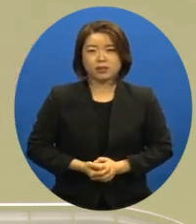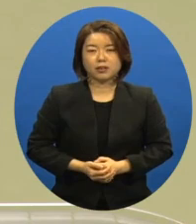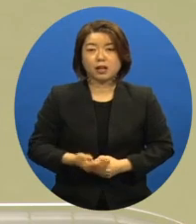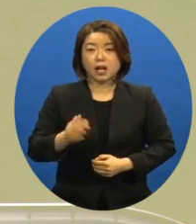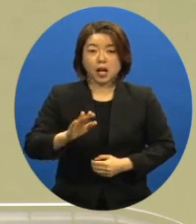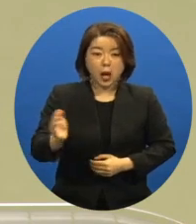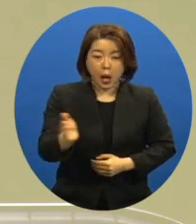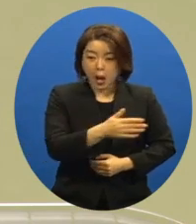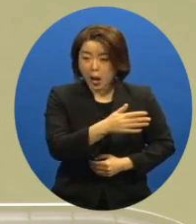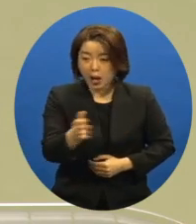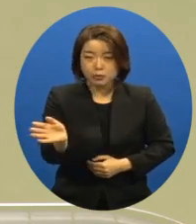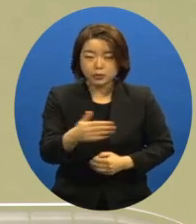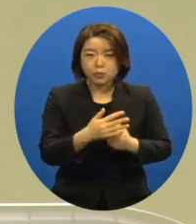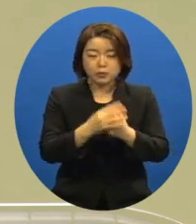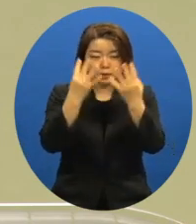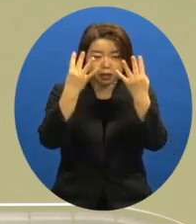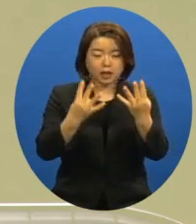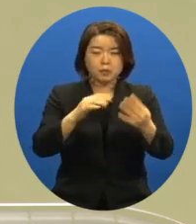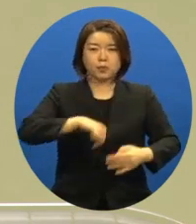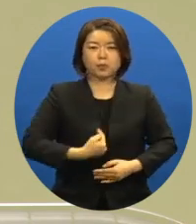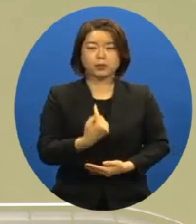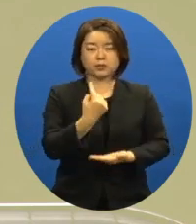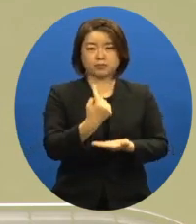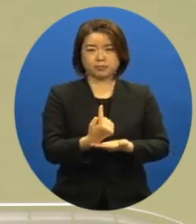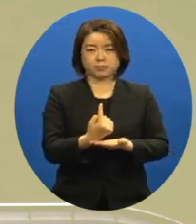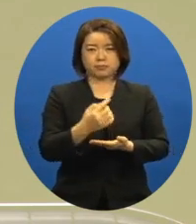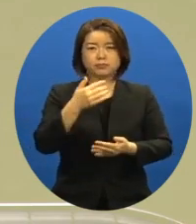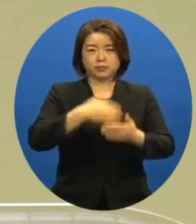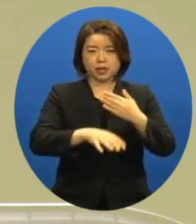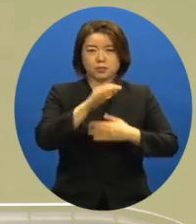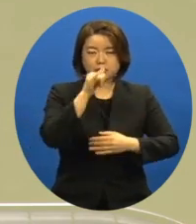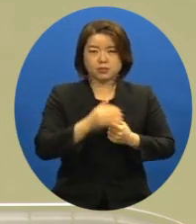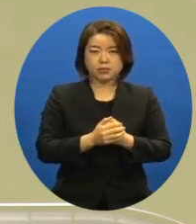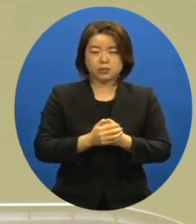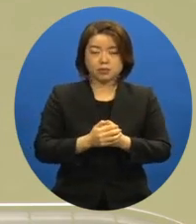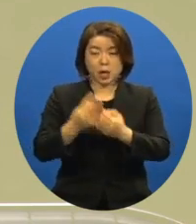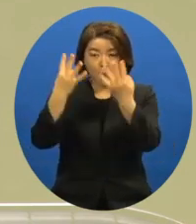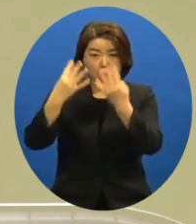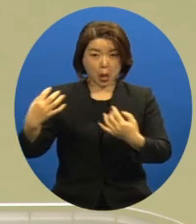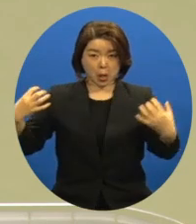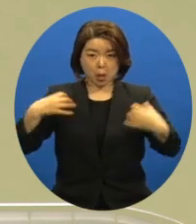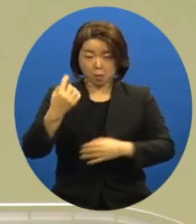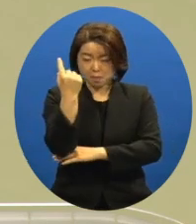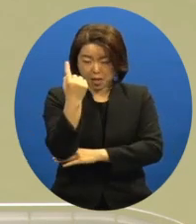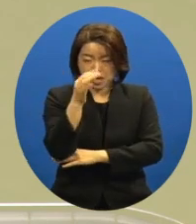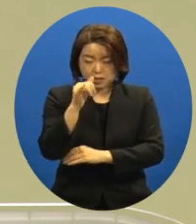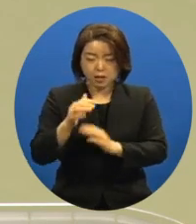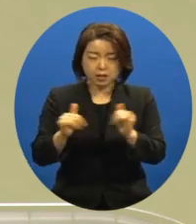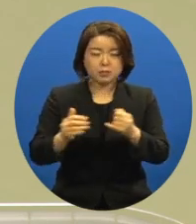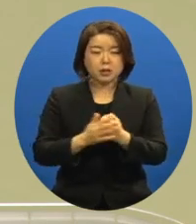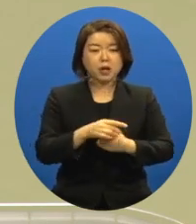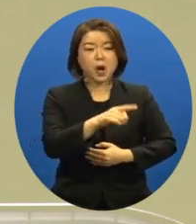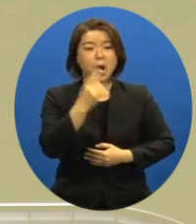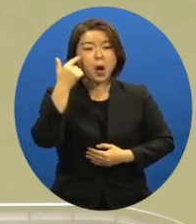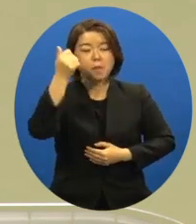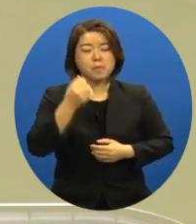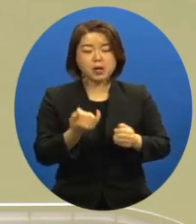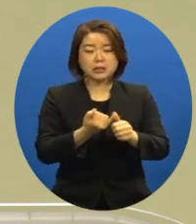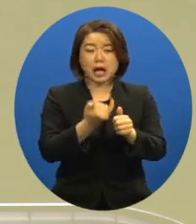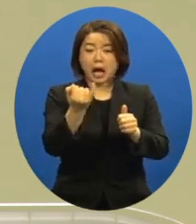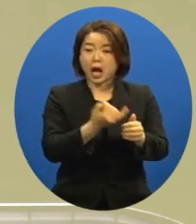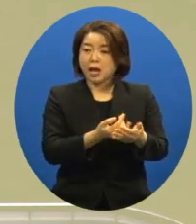아무도 없는 감옥에 혼자 있었습니다. 교도소 당국에서 그 범브란트 목사님 아내에게